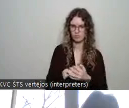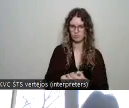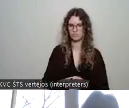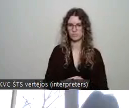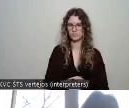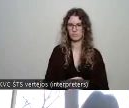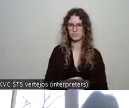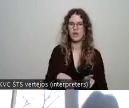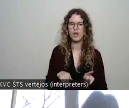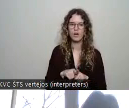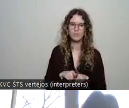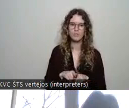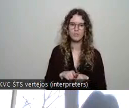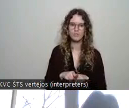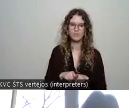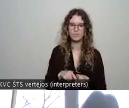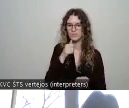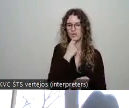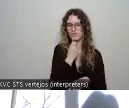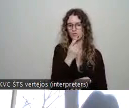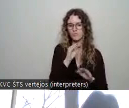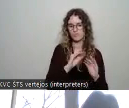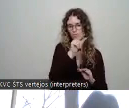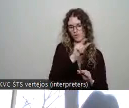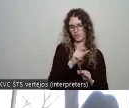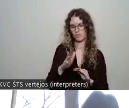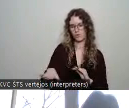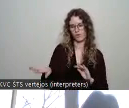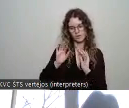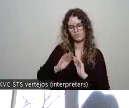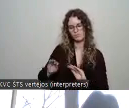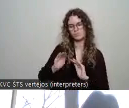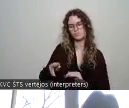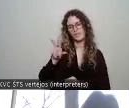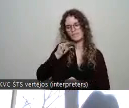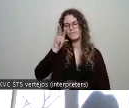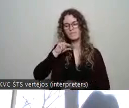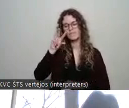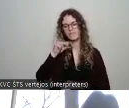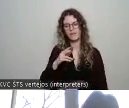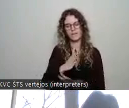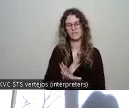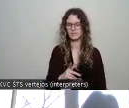tai kalbantis mokiniams mokytojas. Reikėtų naudotis